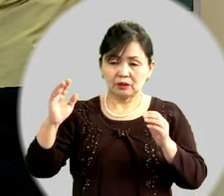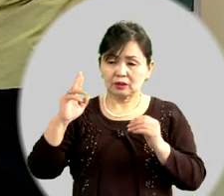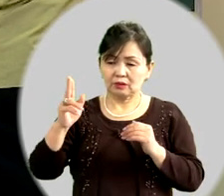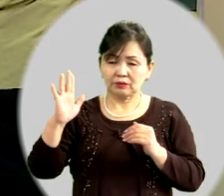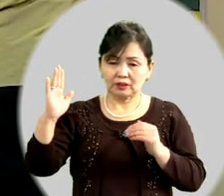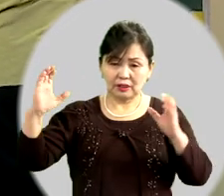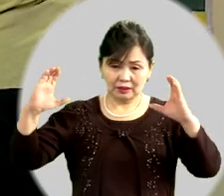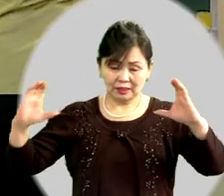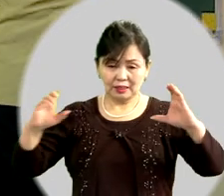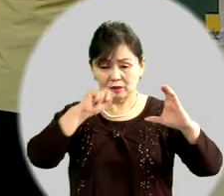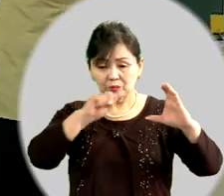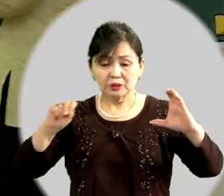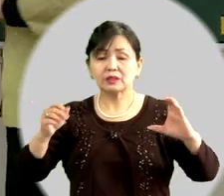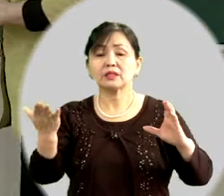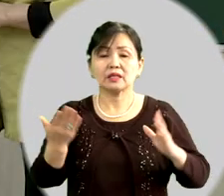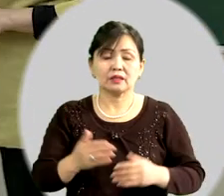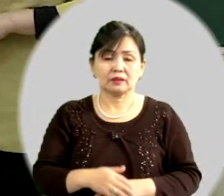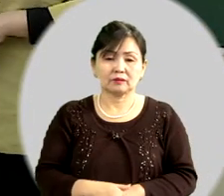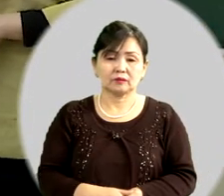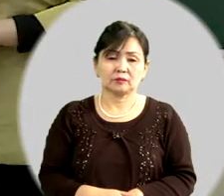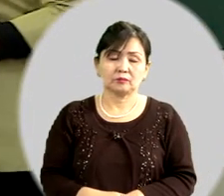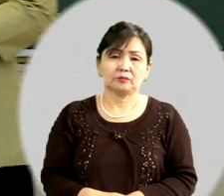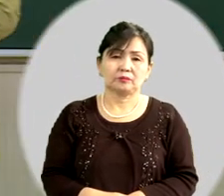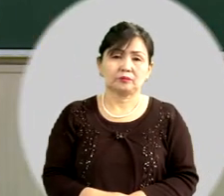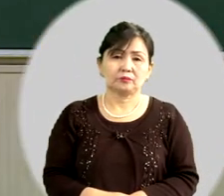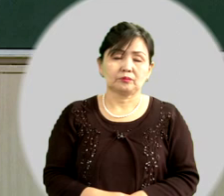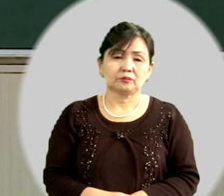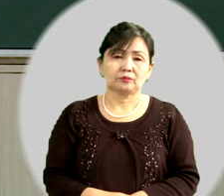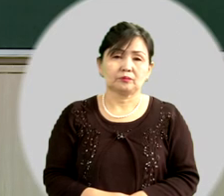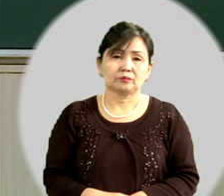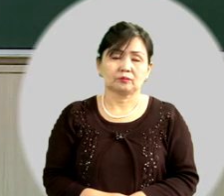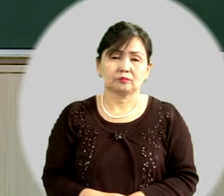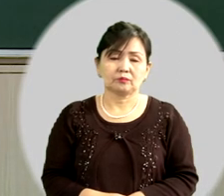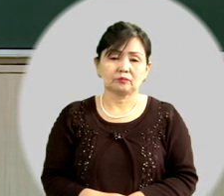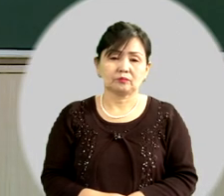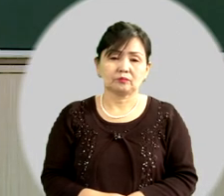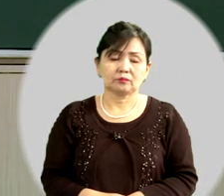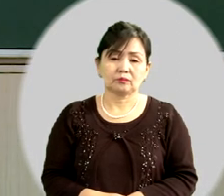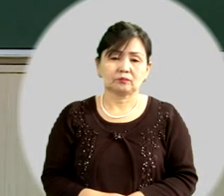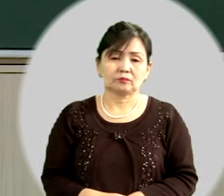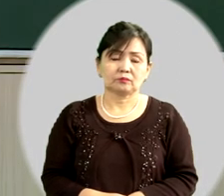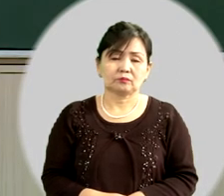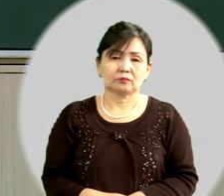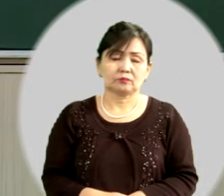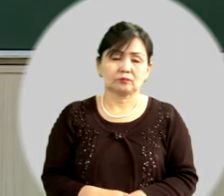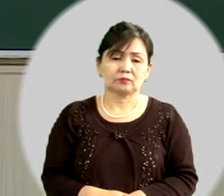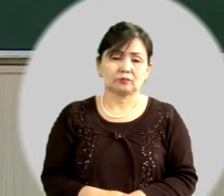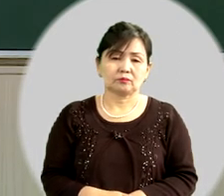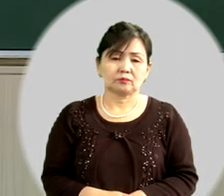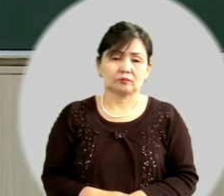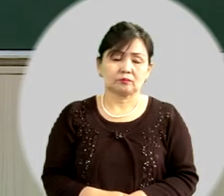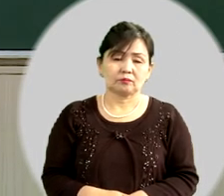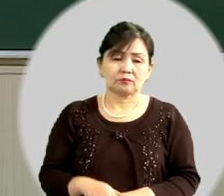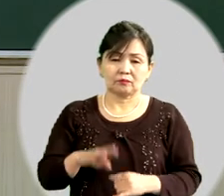квадрат гэд талбай хэмжих нэгжээ биччихэ. За, үүний дараа юуг олж болох вэ? Бодорой. 1